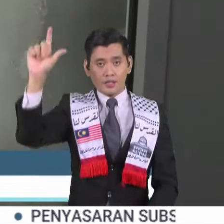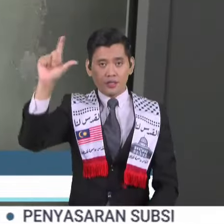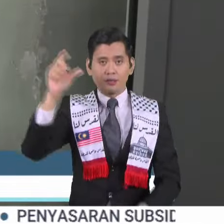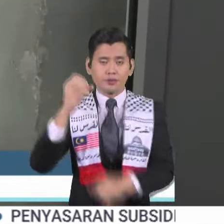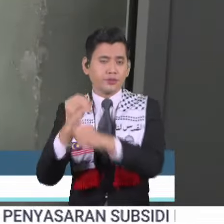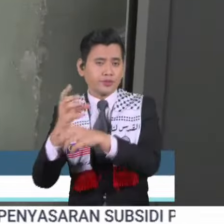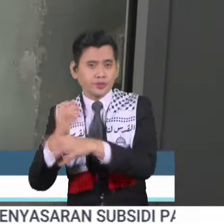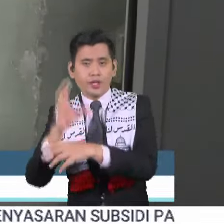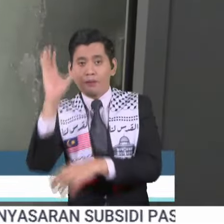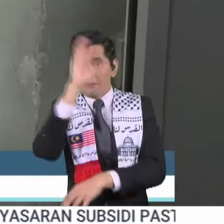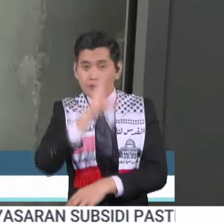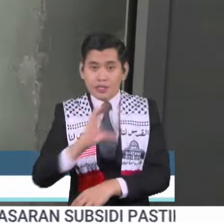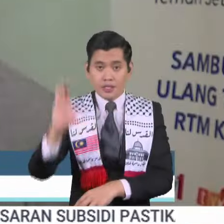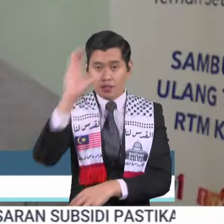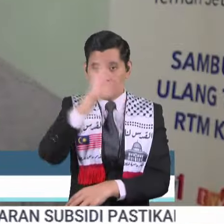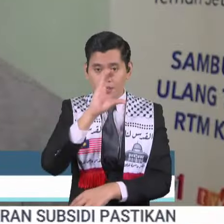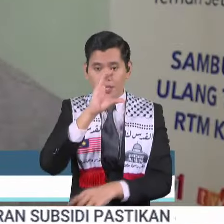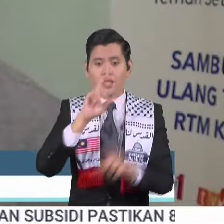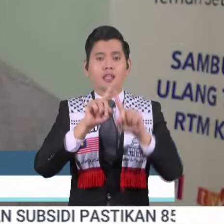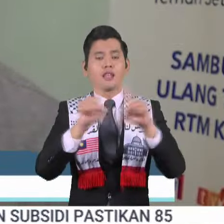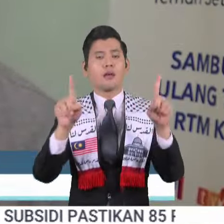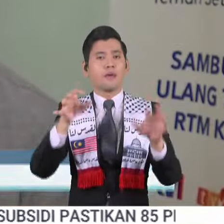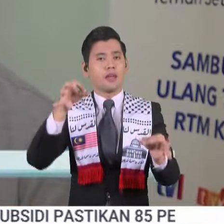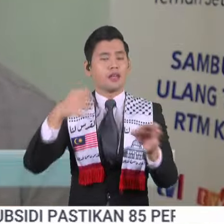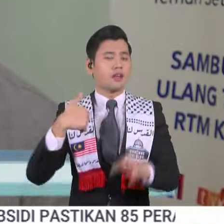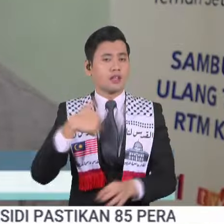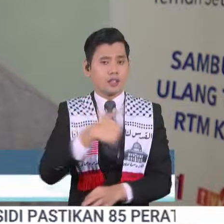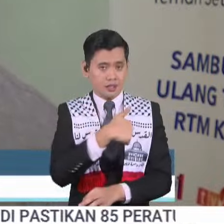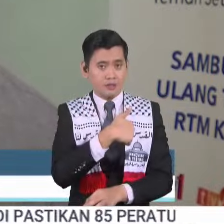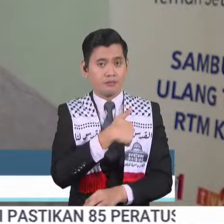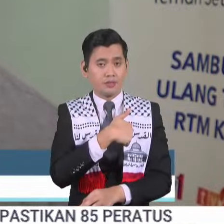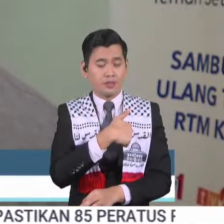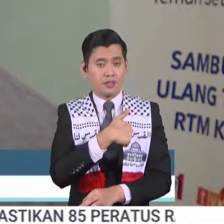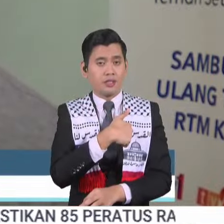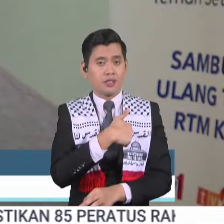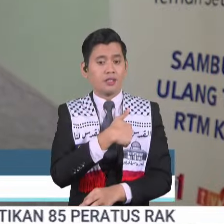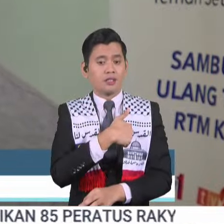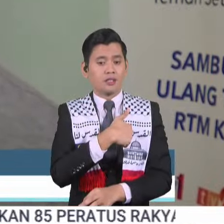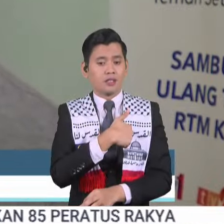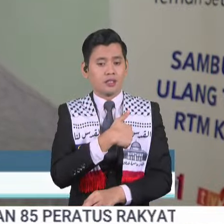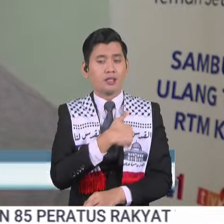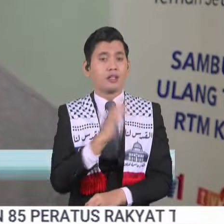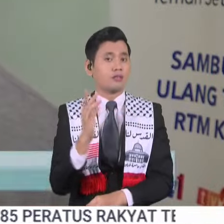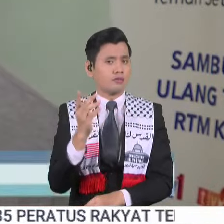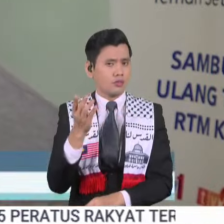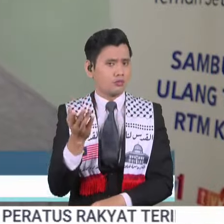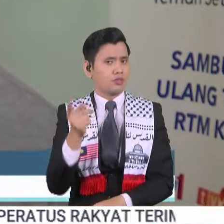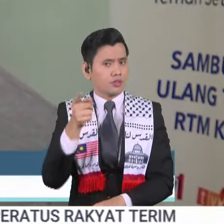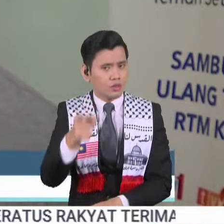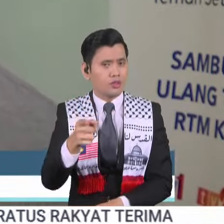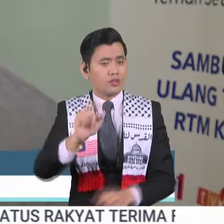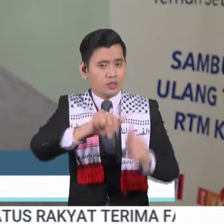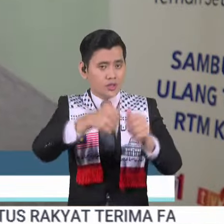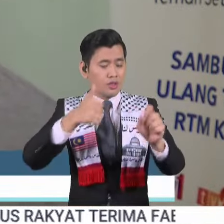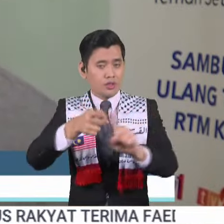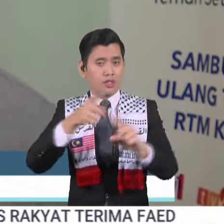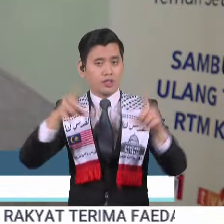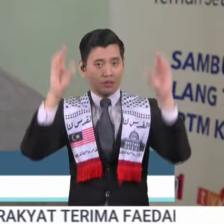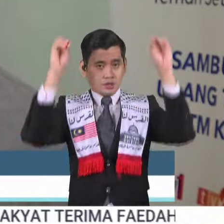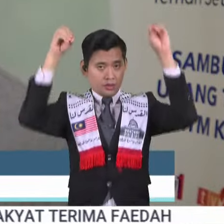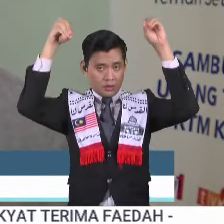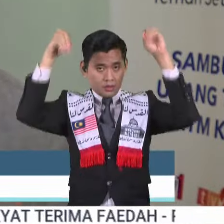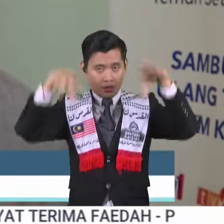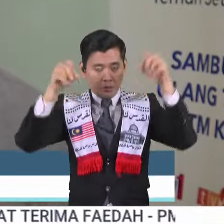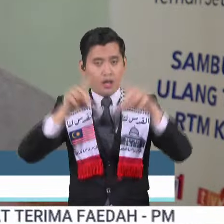berusaha mencarinya. Tapi kalau kita mensia-siakan Ramadan, Nabi kata engkau dijauhkan daripada rahmat Allah. So nak